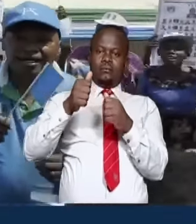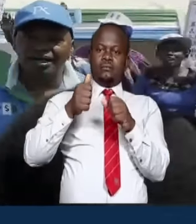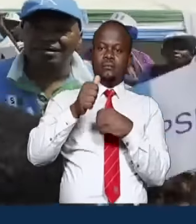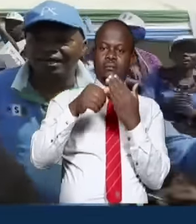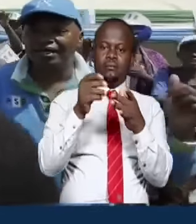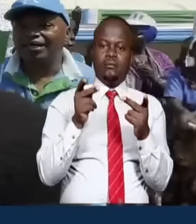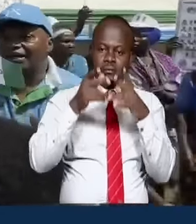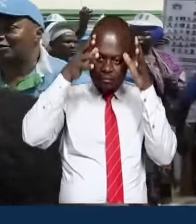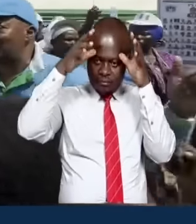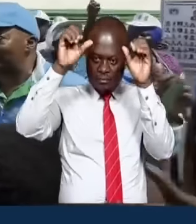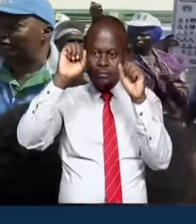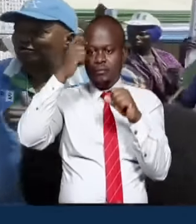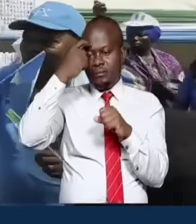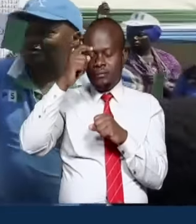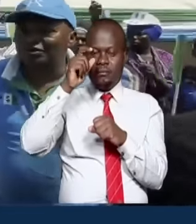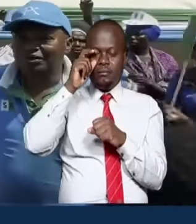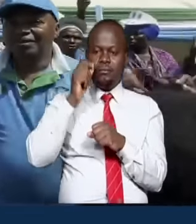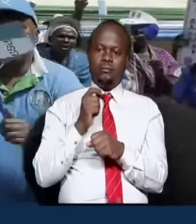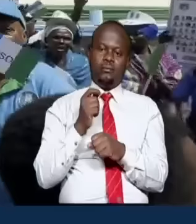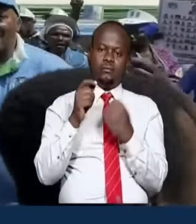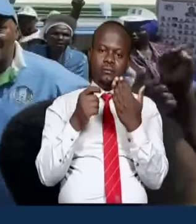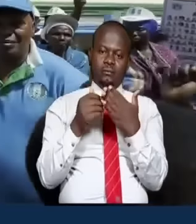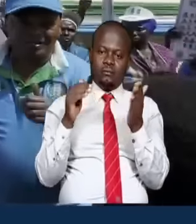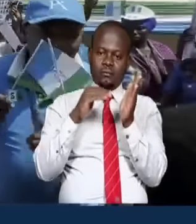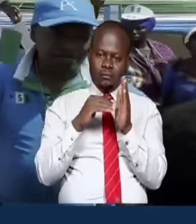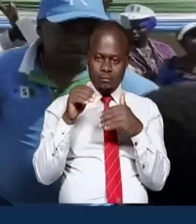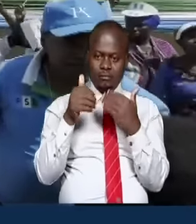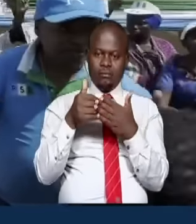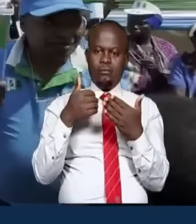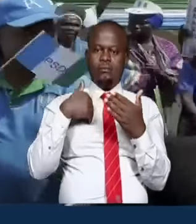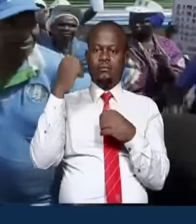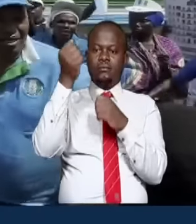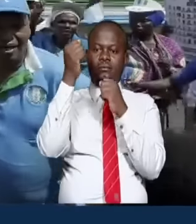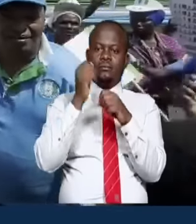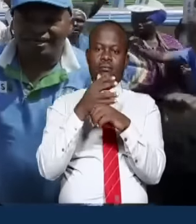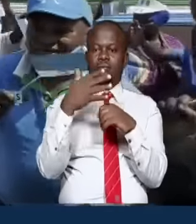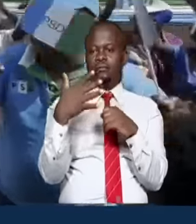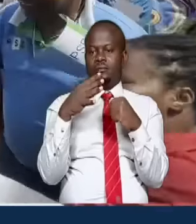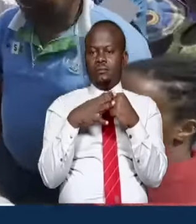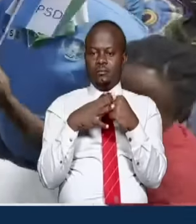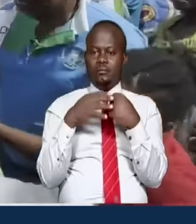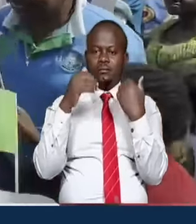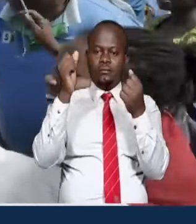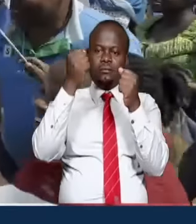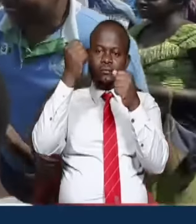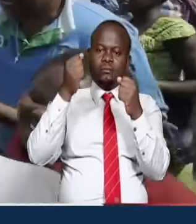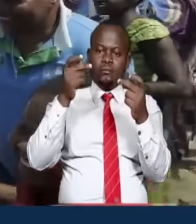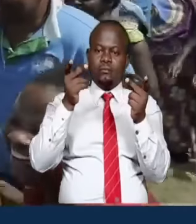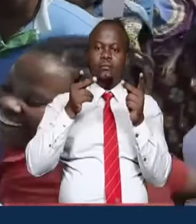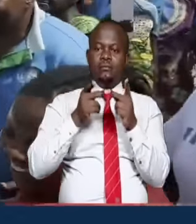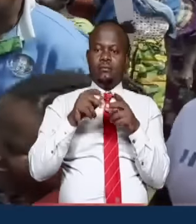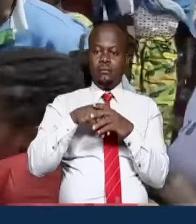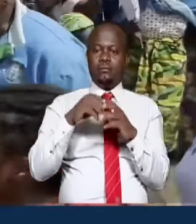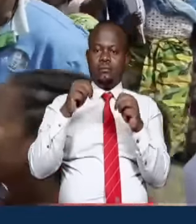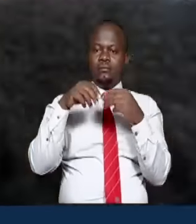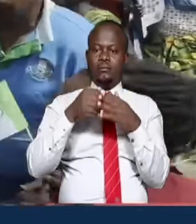wa perezida wa Repubulika nyakubahwa Paul Kagame. Iri shyaka kandi rikaba rifite abakandida depite 59 biyamamariza kubona umwanya mu nteko ishinga